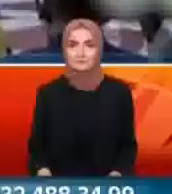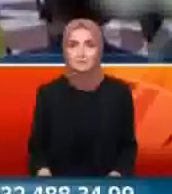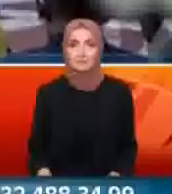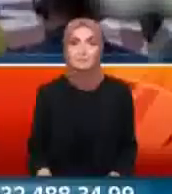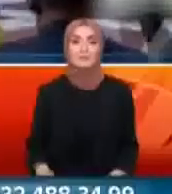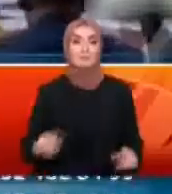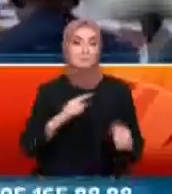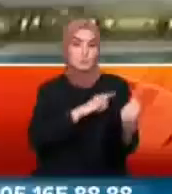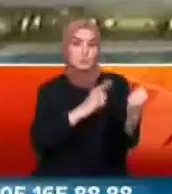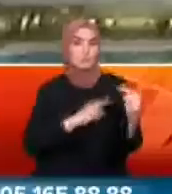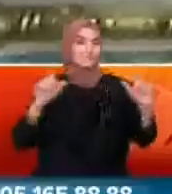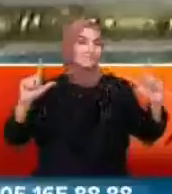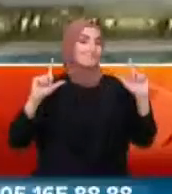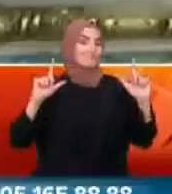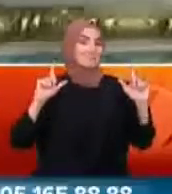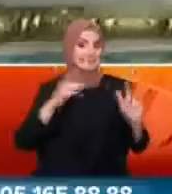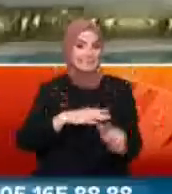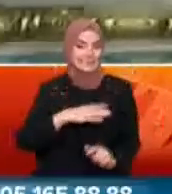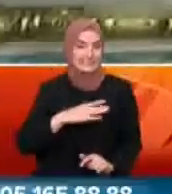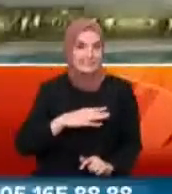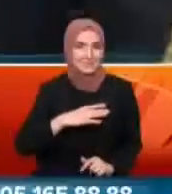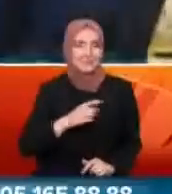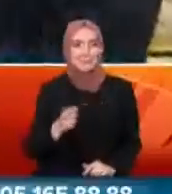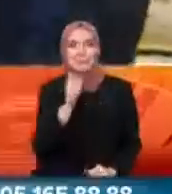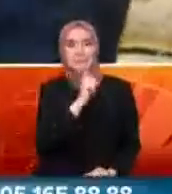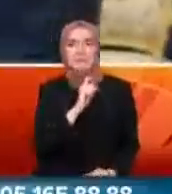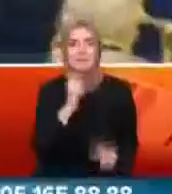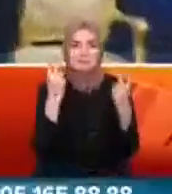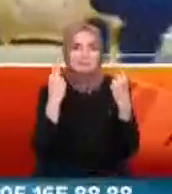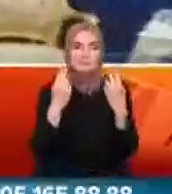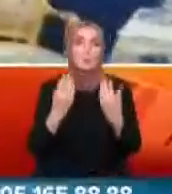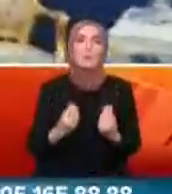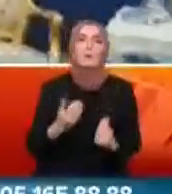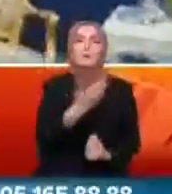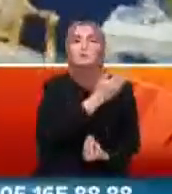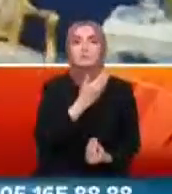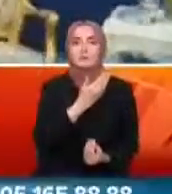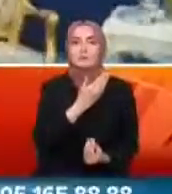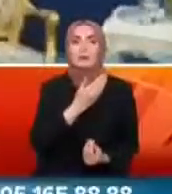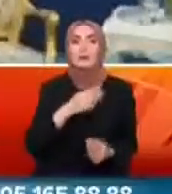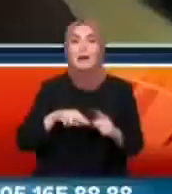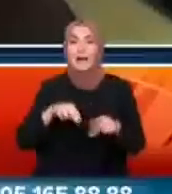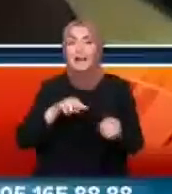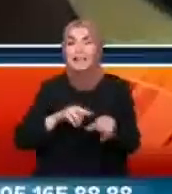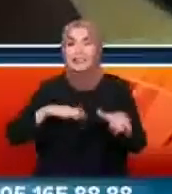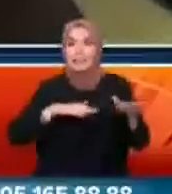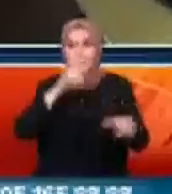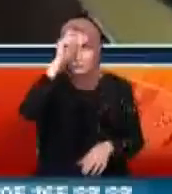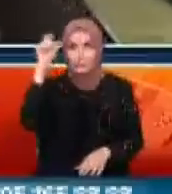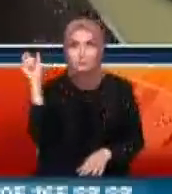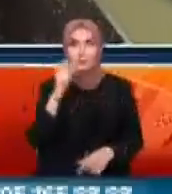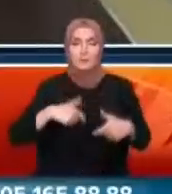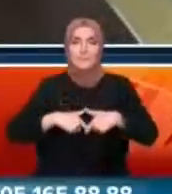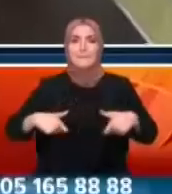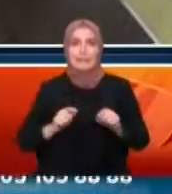Gövde gösterisine yeltendiler, fiyaskoyla bitirdiler. Akdeniz'de Türkiye'nin milli hamlelerinden rahatsız olan Mısır ve